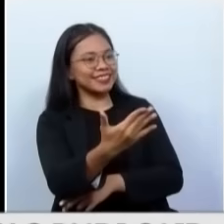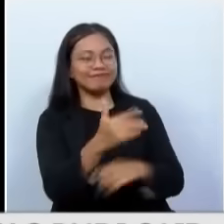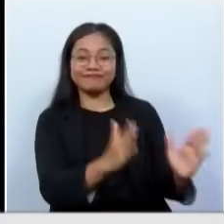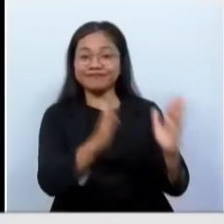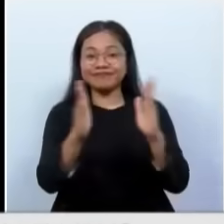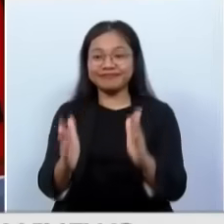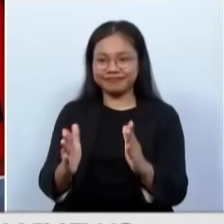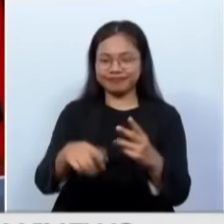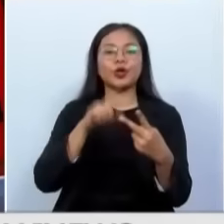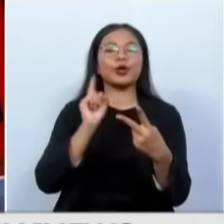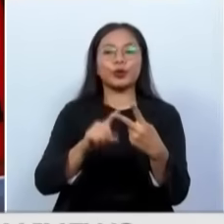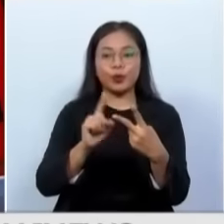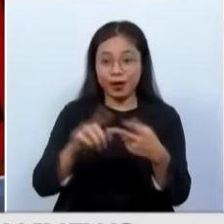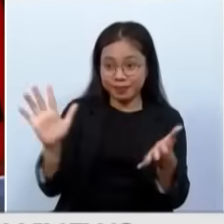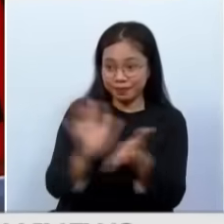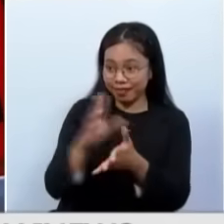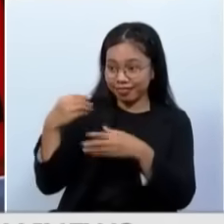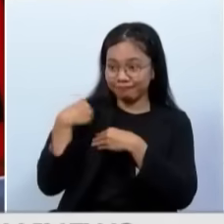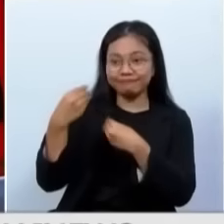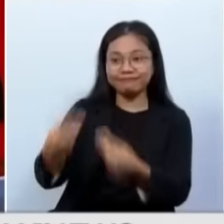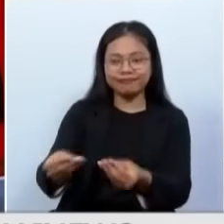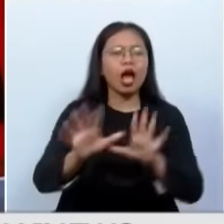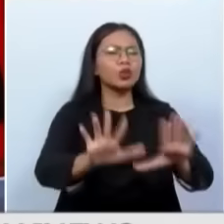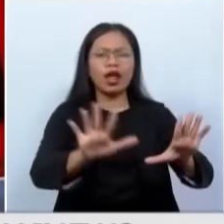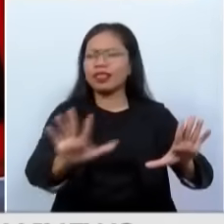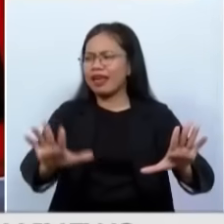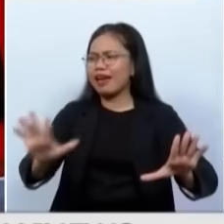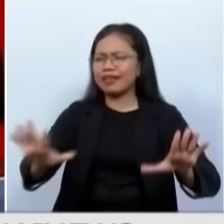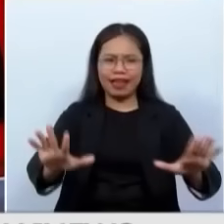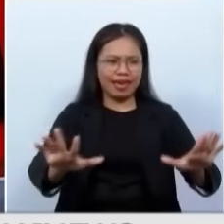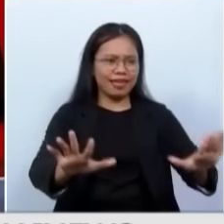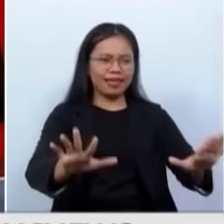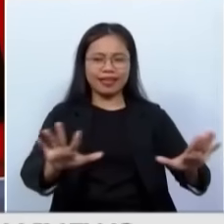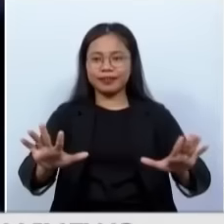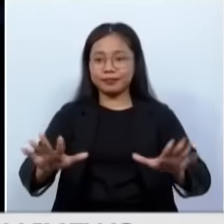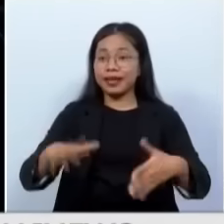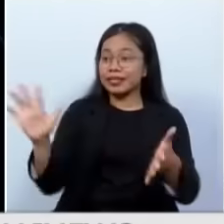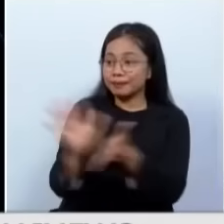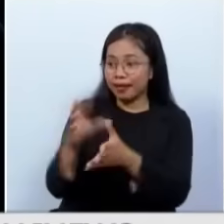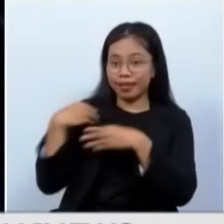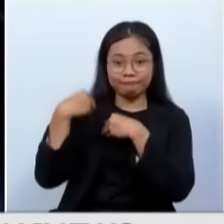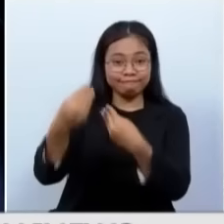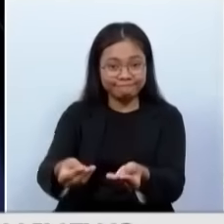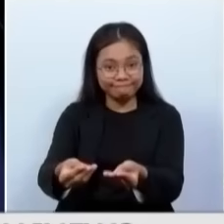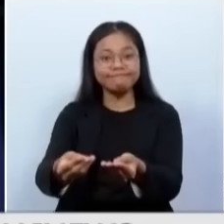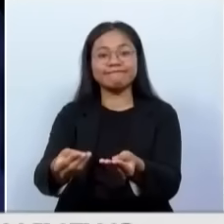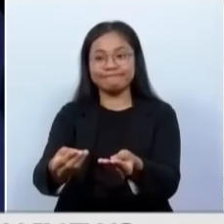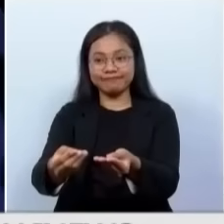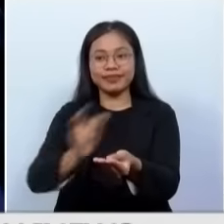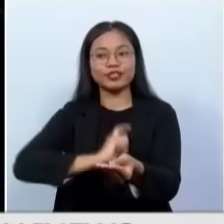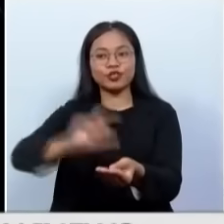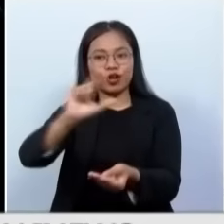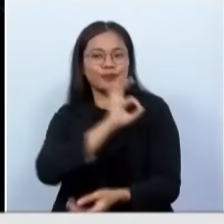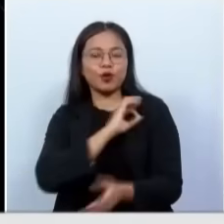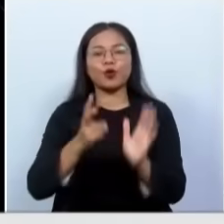berikan kesempatan baik Oke tenang dulu tenang dulu kami berik kesempatan untuk calon Presiden nomor urut 3 Bapak Ganjar pranowo